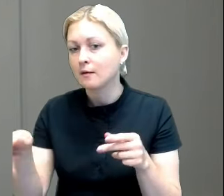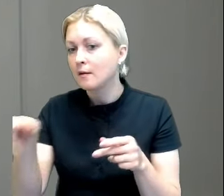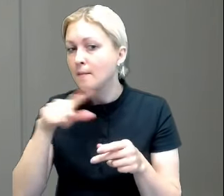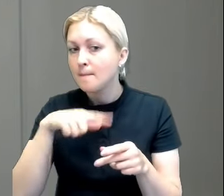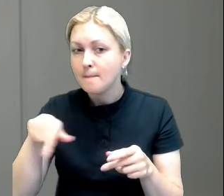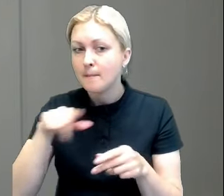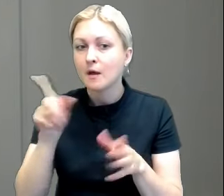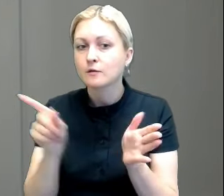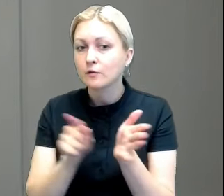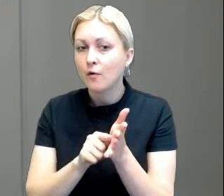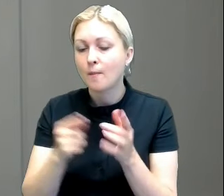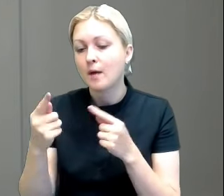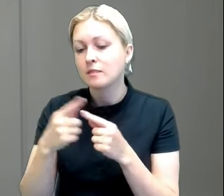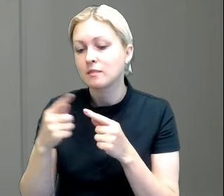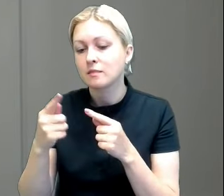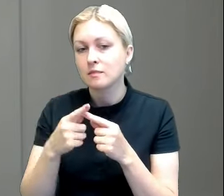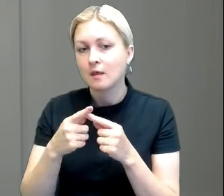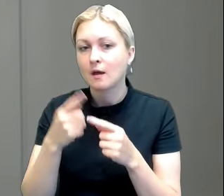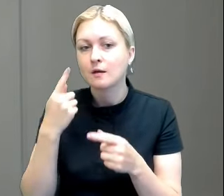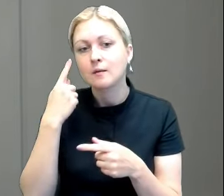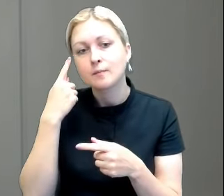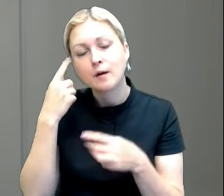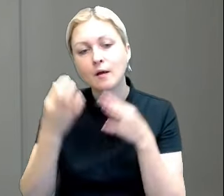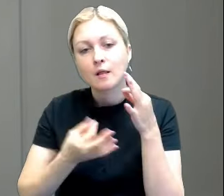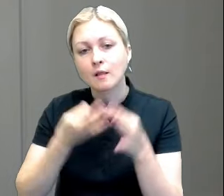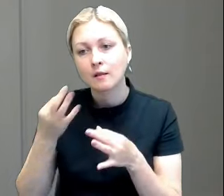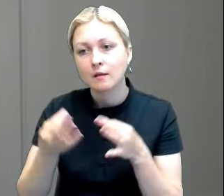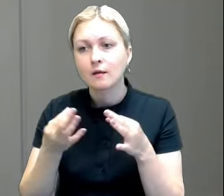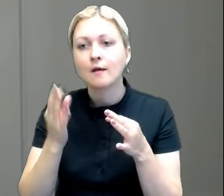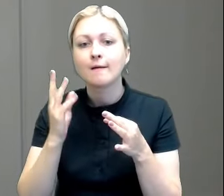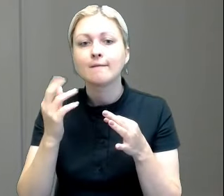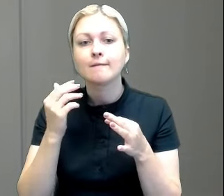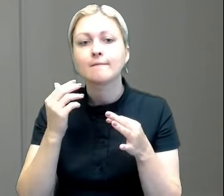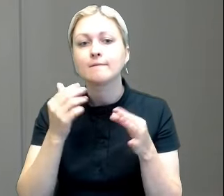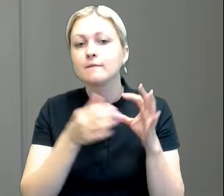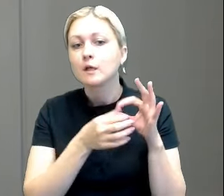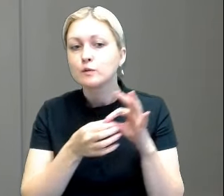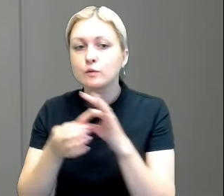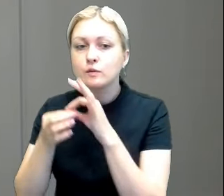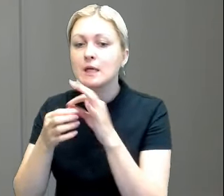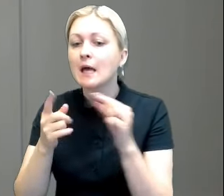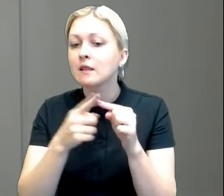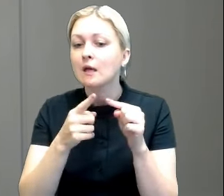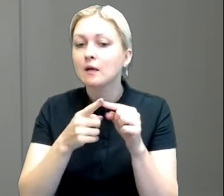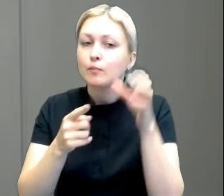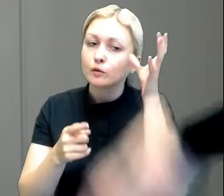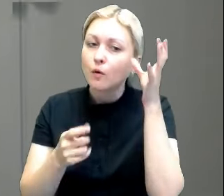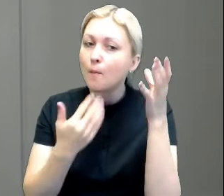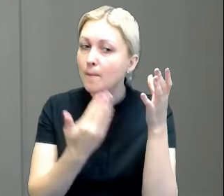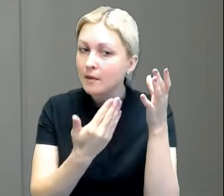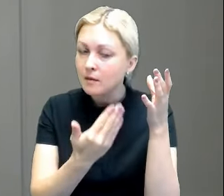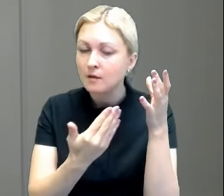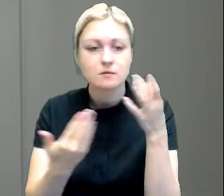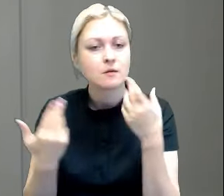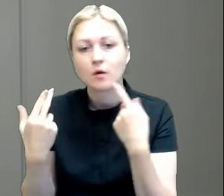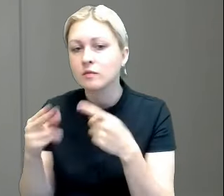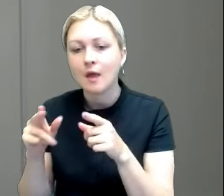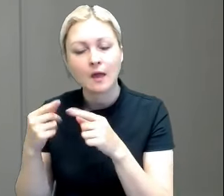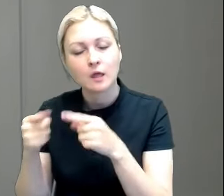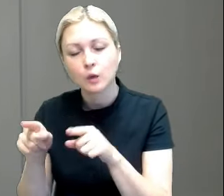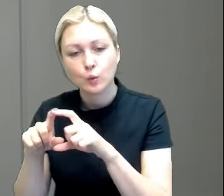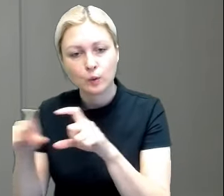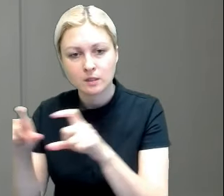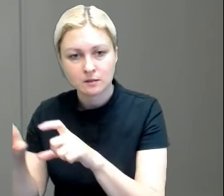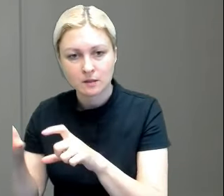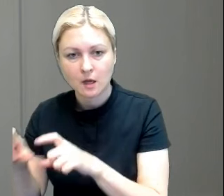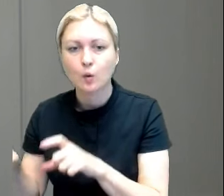taryba jūs galite spręsti tik tai kas yra susiję su tarybos kompetencija bet ne kitų įstaigų ar įmonių